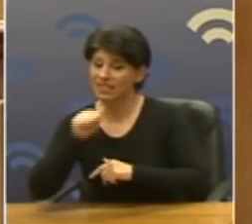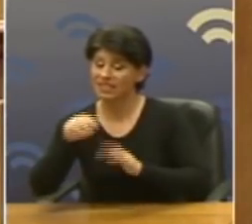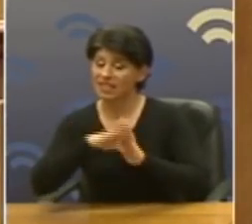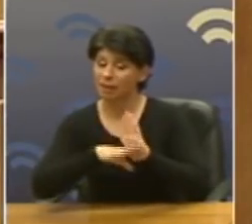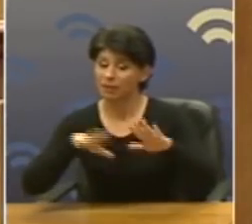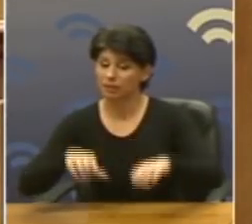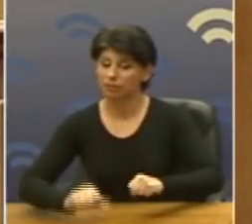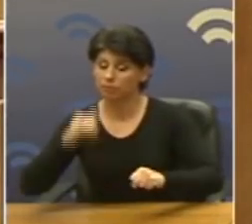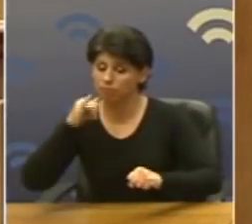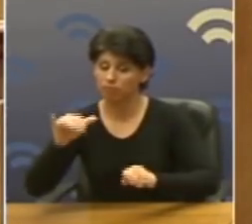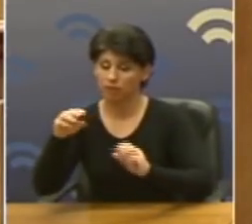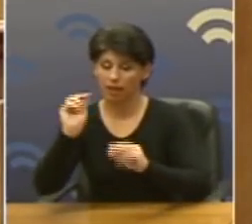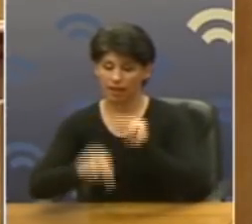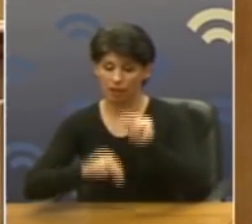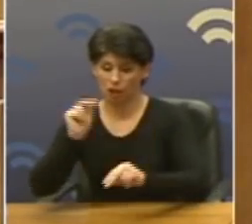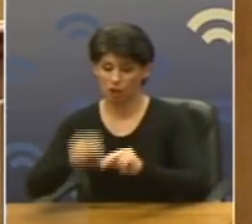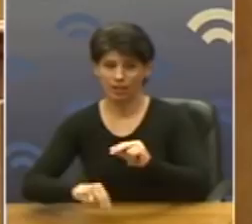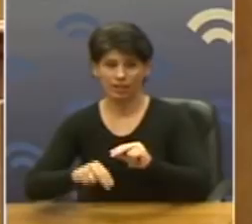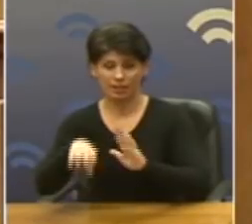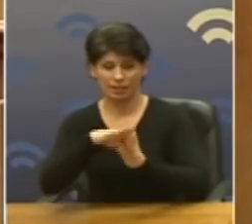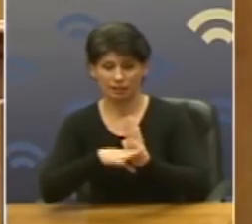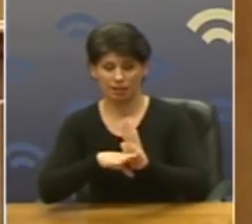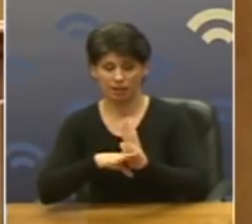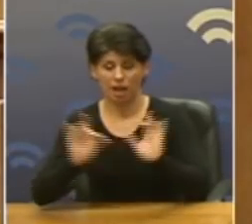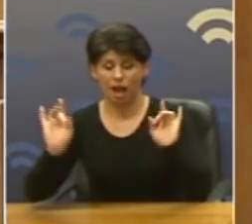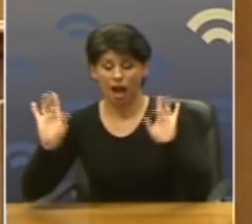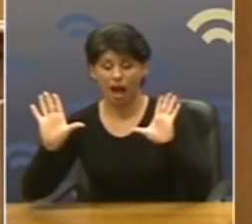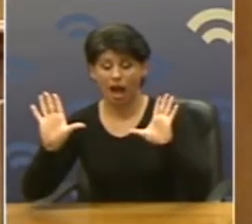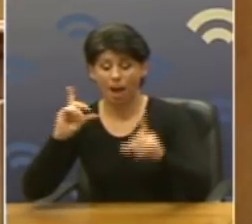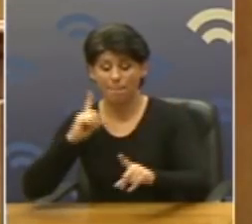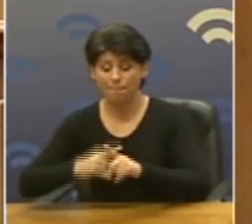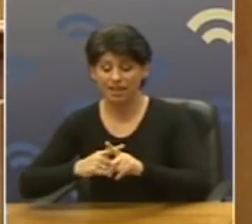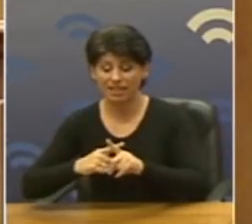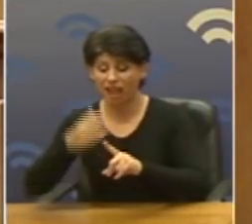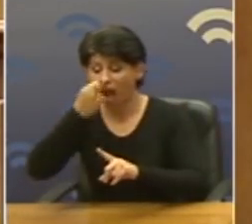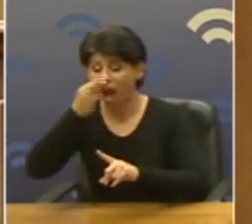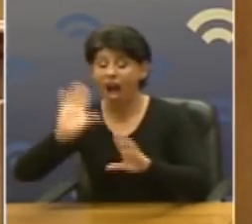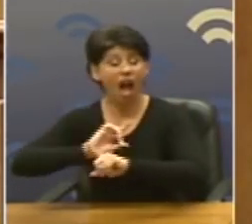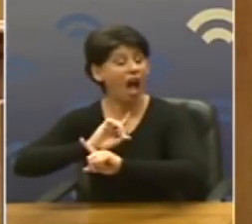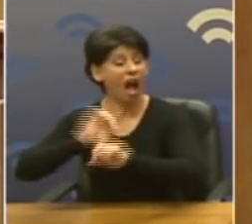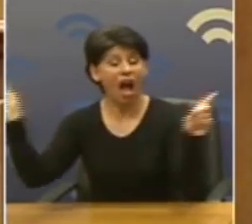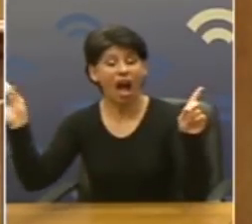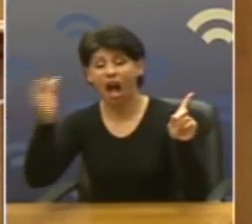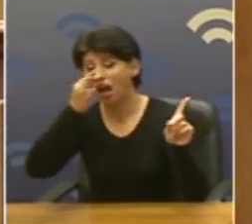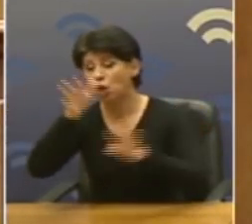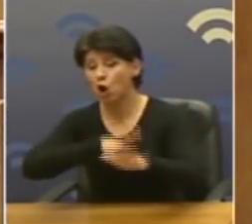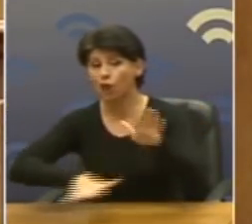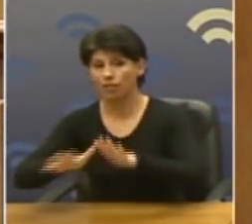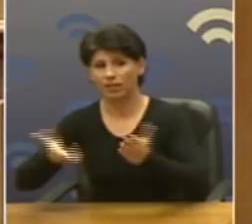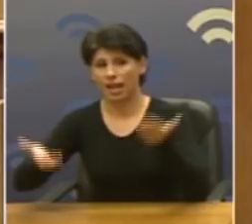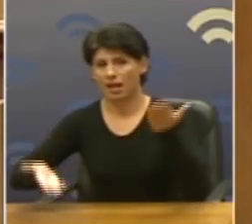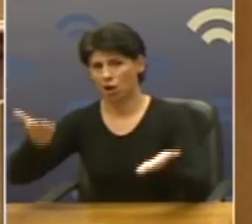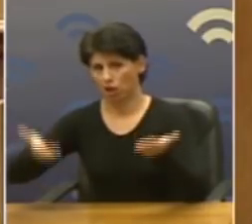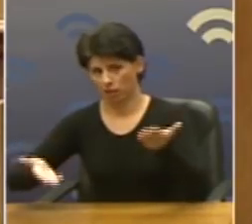πάγιο εκλογικού συστήματος της απλής ανώθευτης αναλογικής. Γιατί και ο ΣΥΡΙΖΑ στις προτάσεις που κατέθεσε